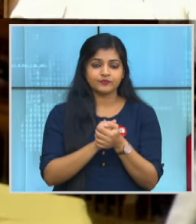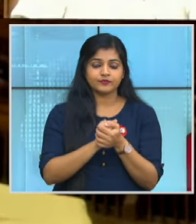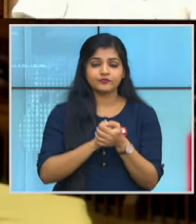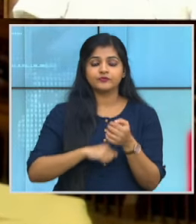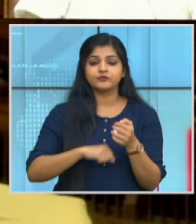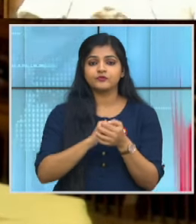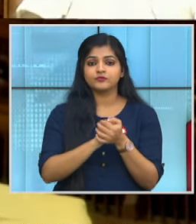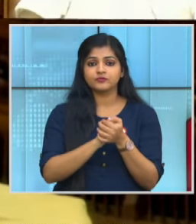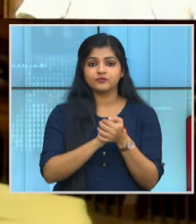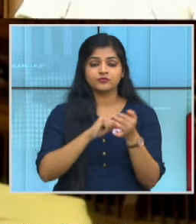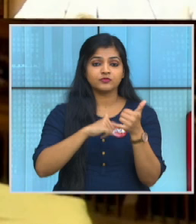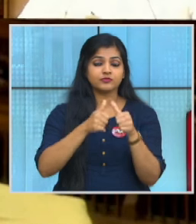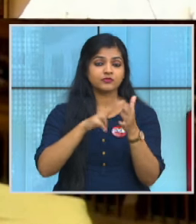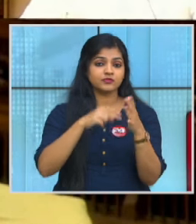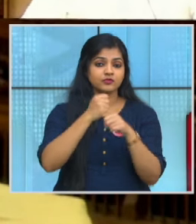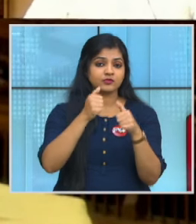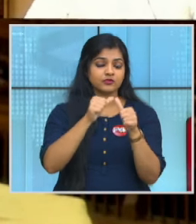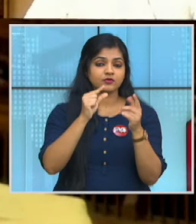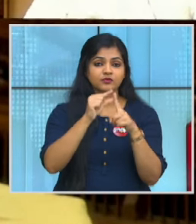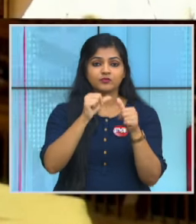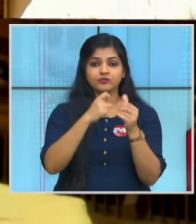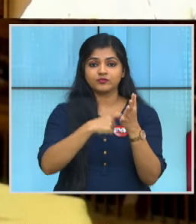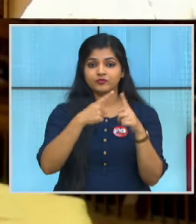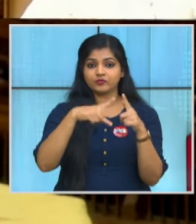ശക്തികൾ ഭരണഘടനയെ അട്ടിമറിക്കാൻ